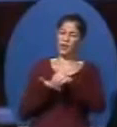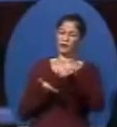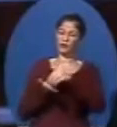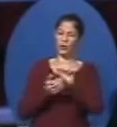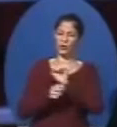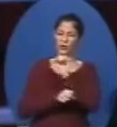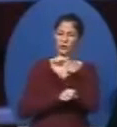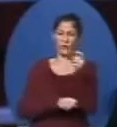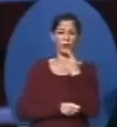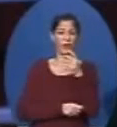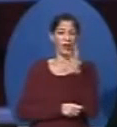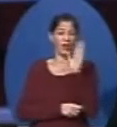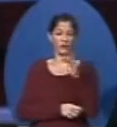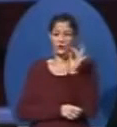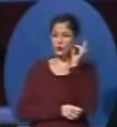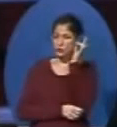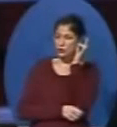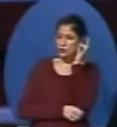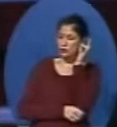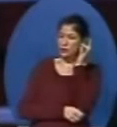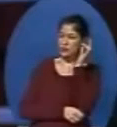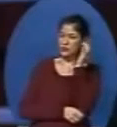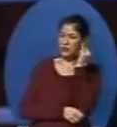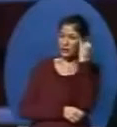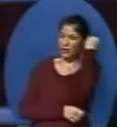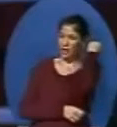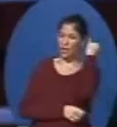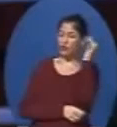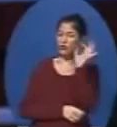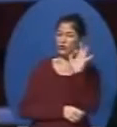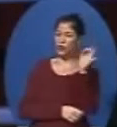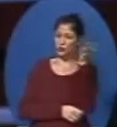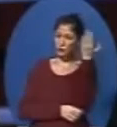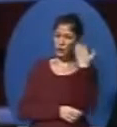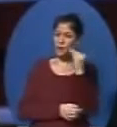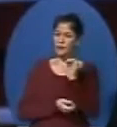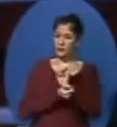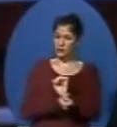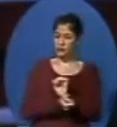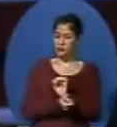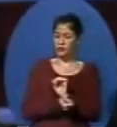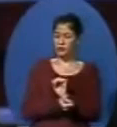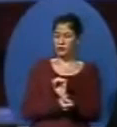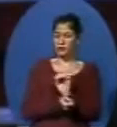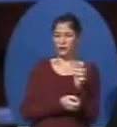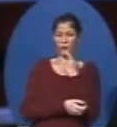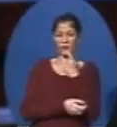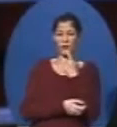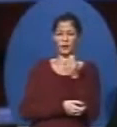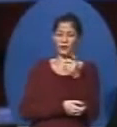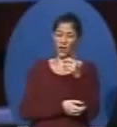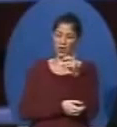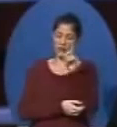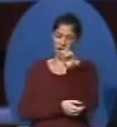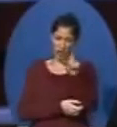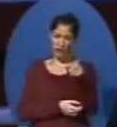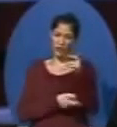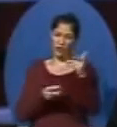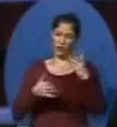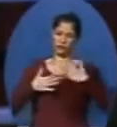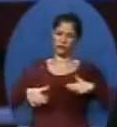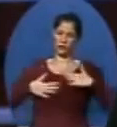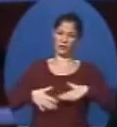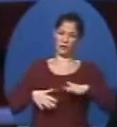שולה כשהעידה היא לא לבשה בגדי אסירה. רגע, יש כשאתה בא, כשאתה נאשם, אתה יכול לנסוע בבגדי אזרח.